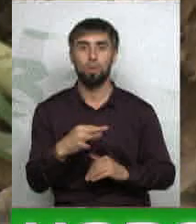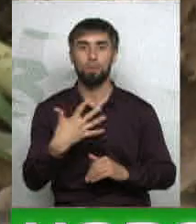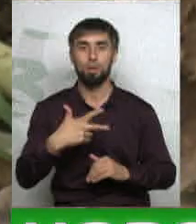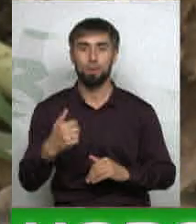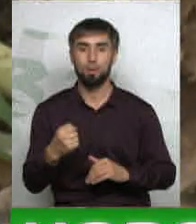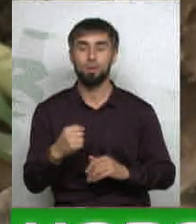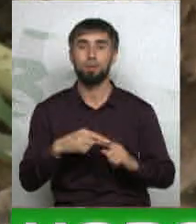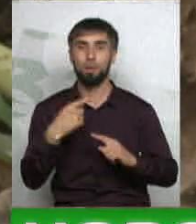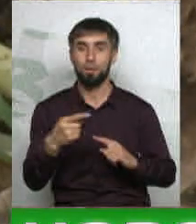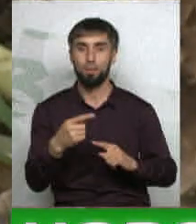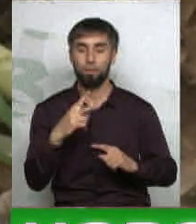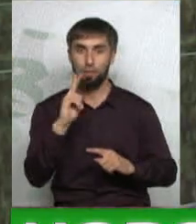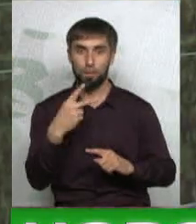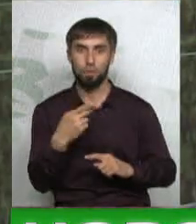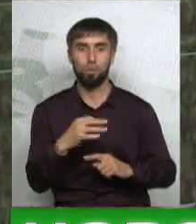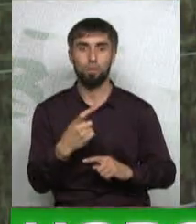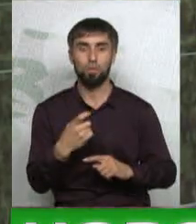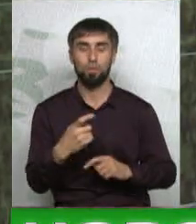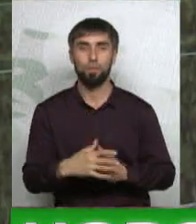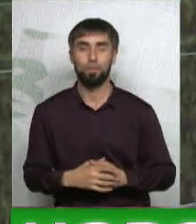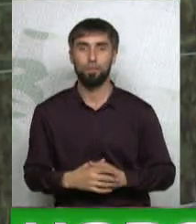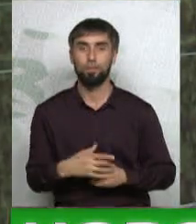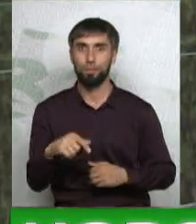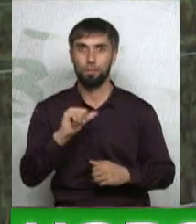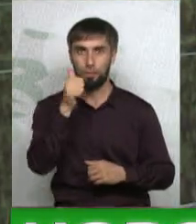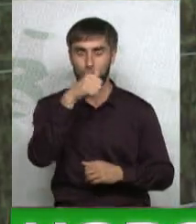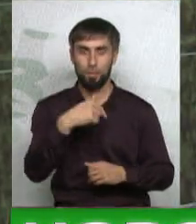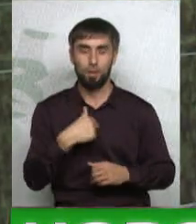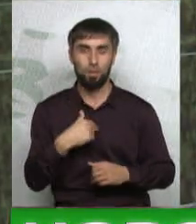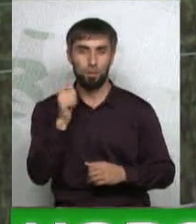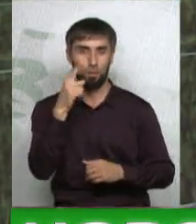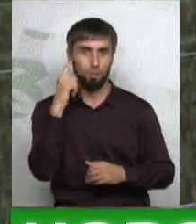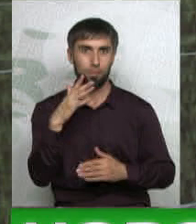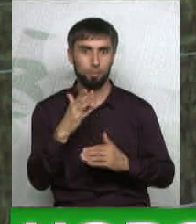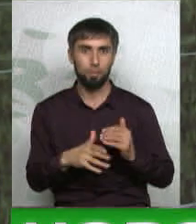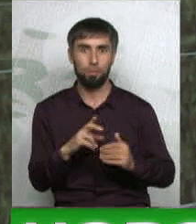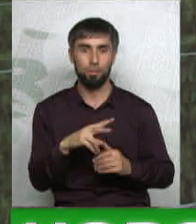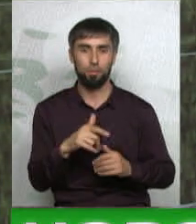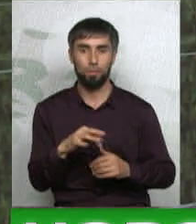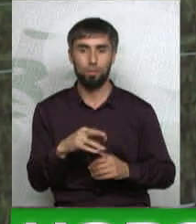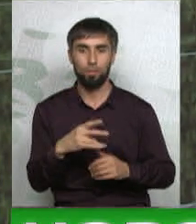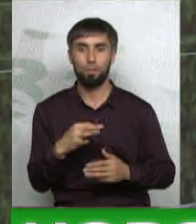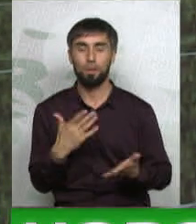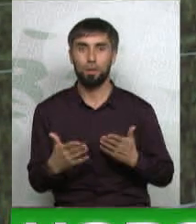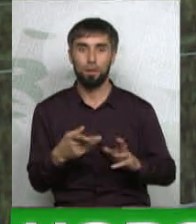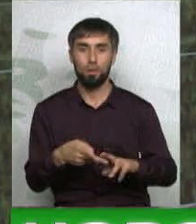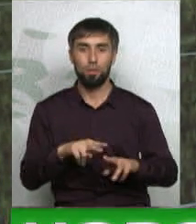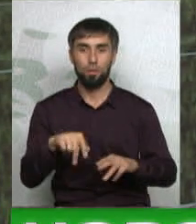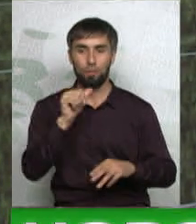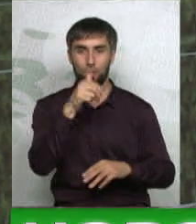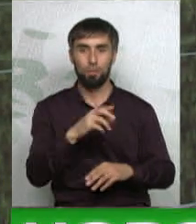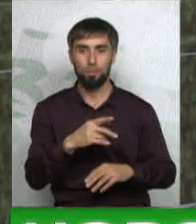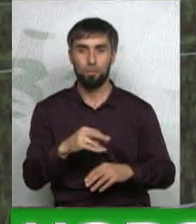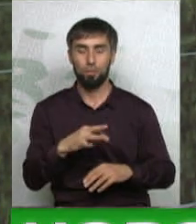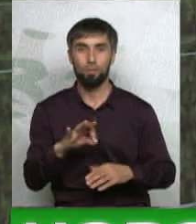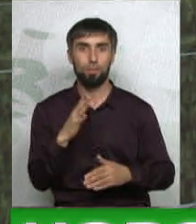гектаров, а через 2 года – до 100. В этом году мы год, я думаю, завершим благополучно. Если в этом году благополучно